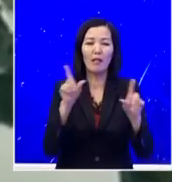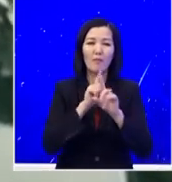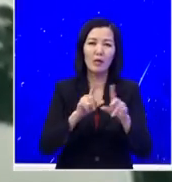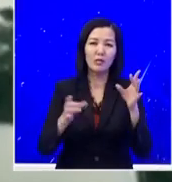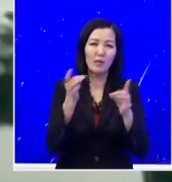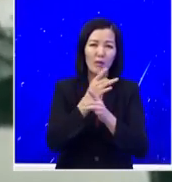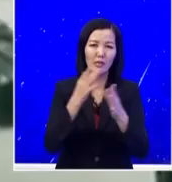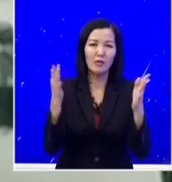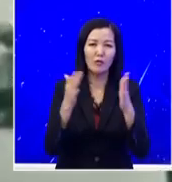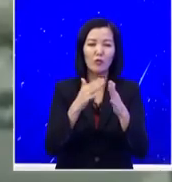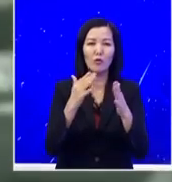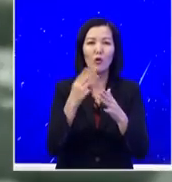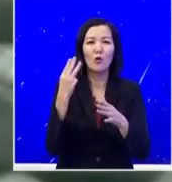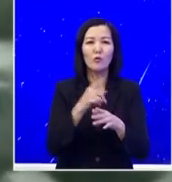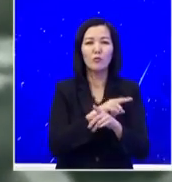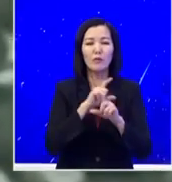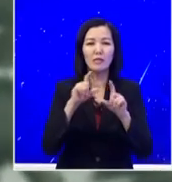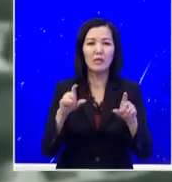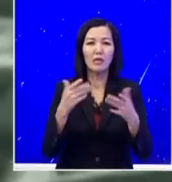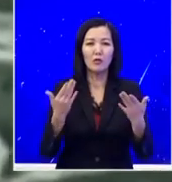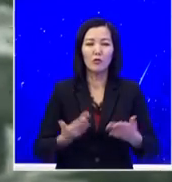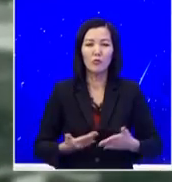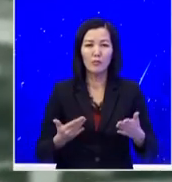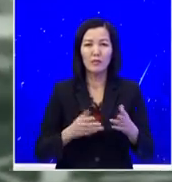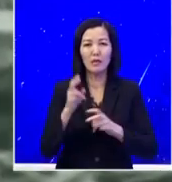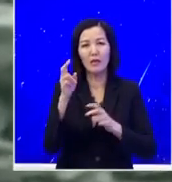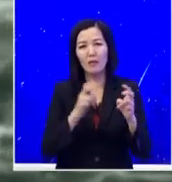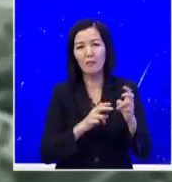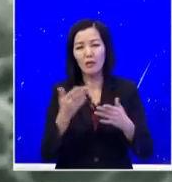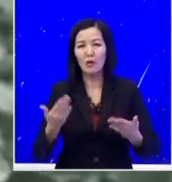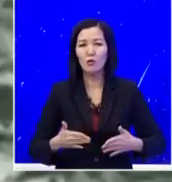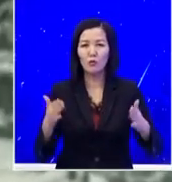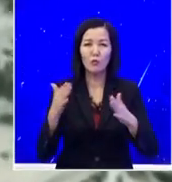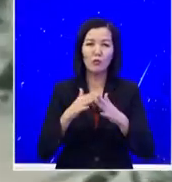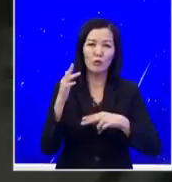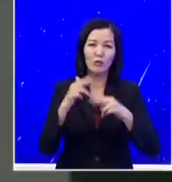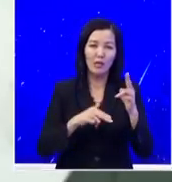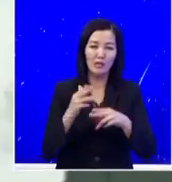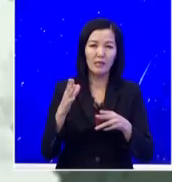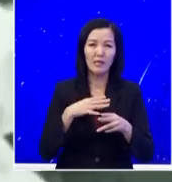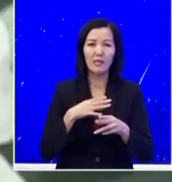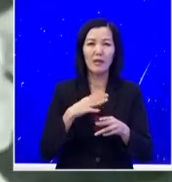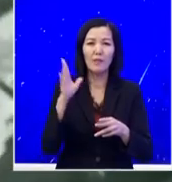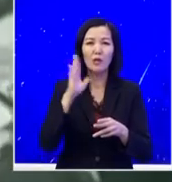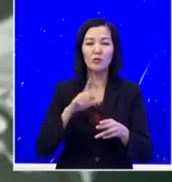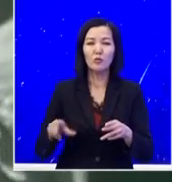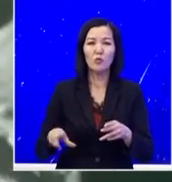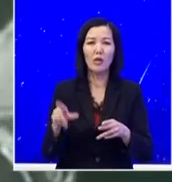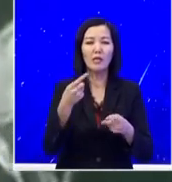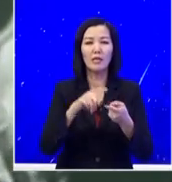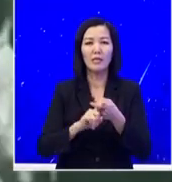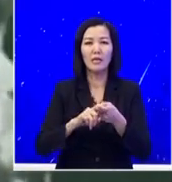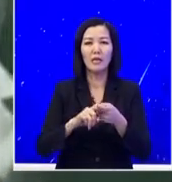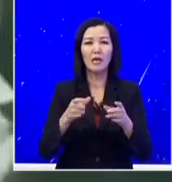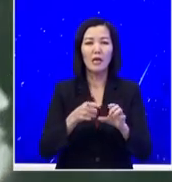стадион, 35 төсектік аурухана, тұрмыстық комбинат, тұрғын үйлер салдыртады. Шакрамбал каналын іске қосады. Кірпіш